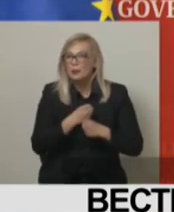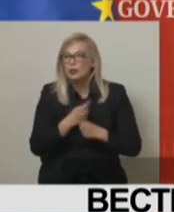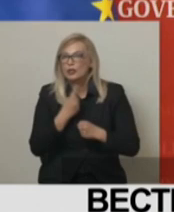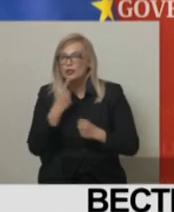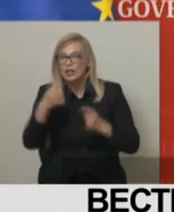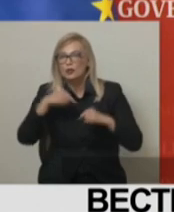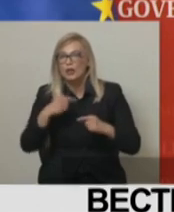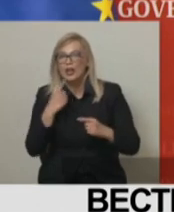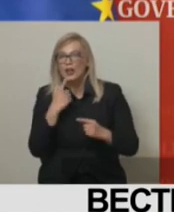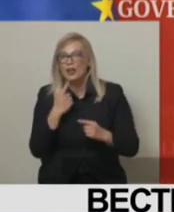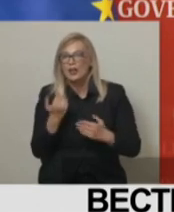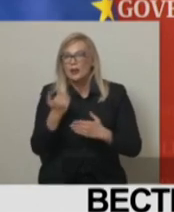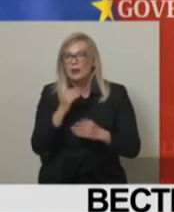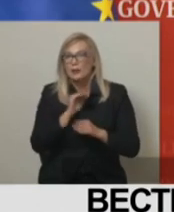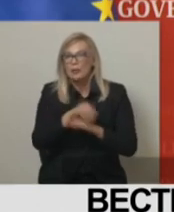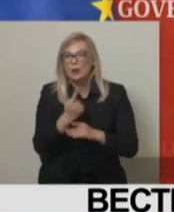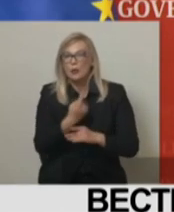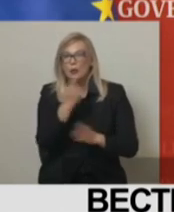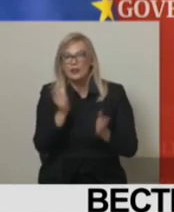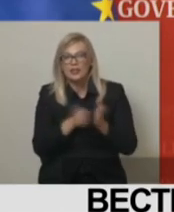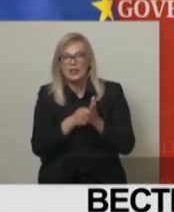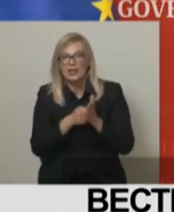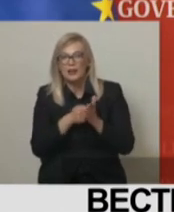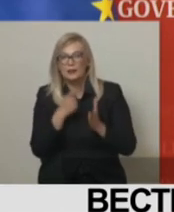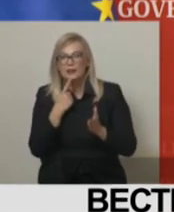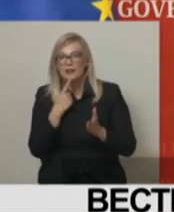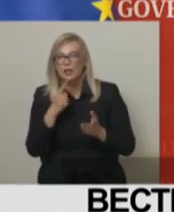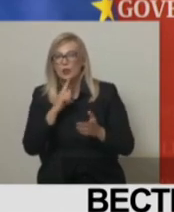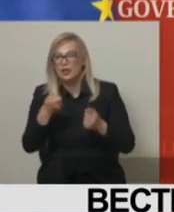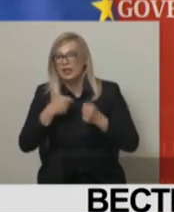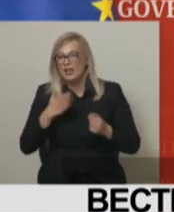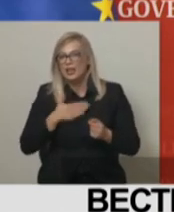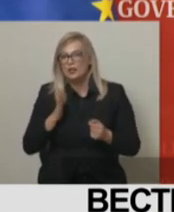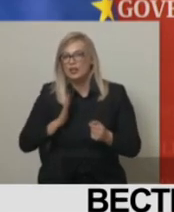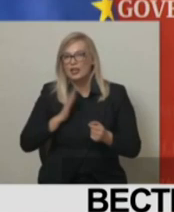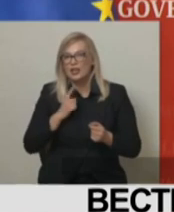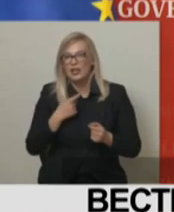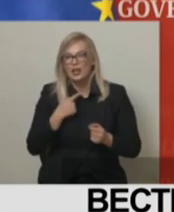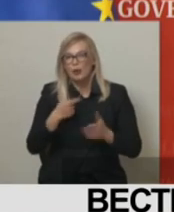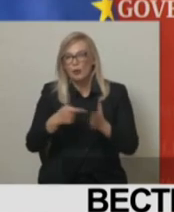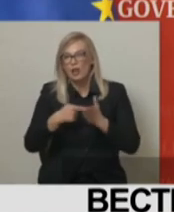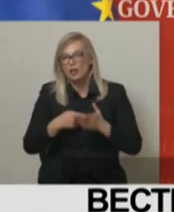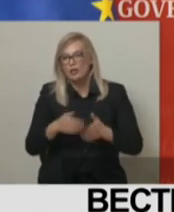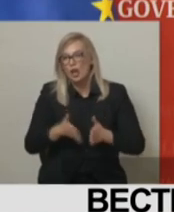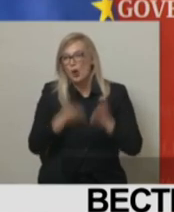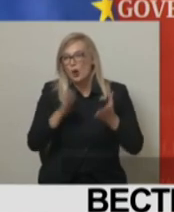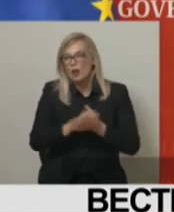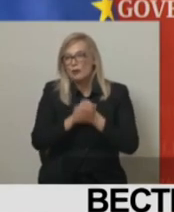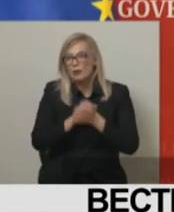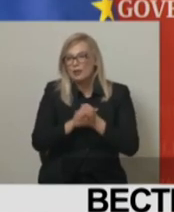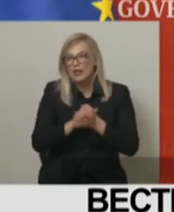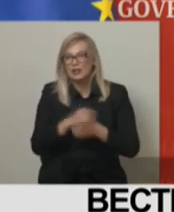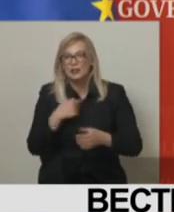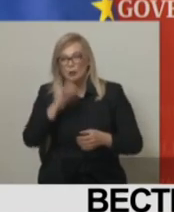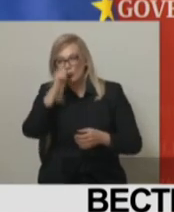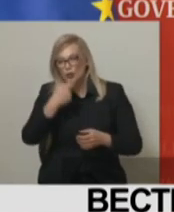преку првите набавки и споделување со нашите граѓани. Израз на големо пријателство, респект уште еднаш од моја